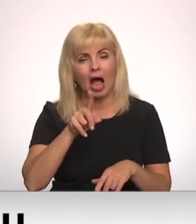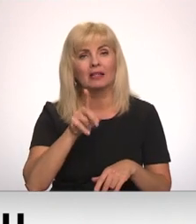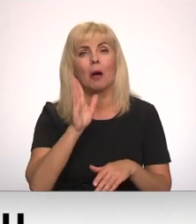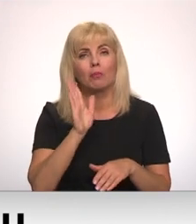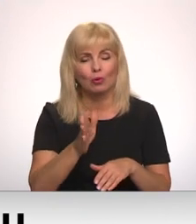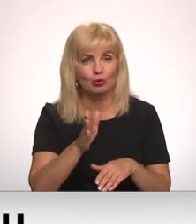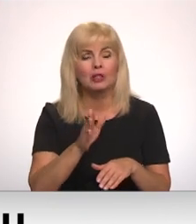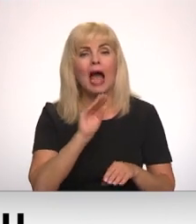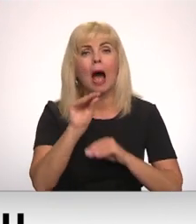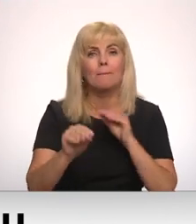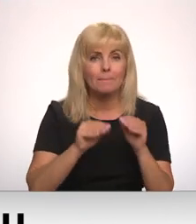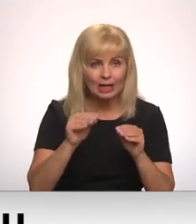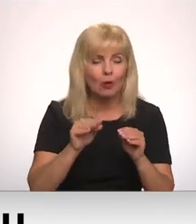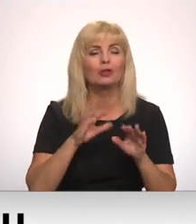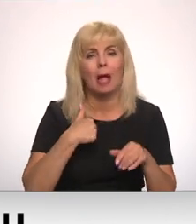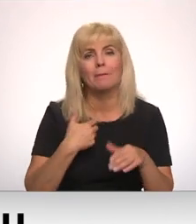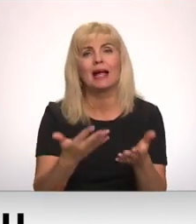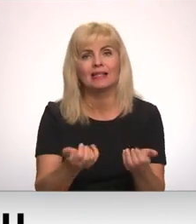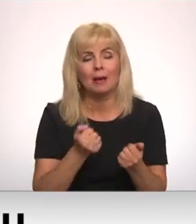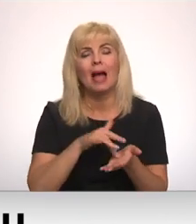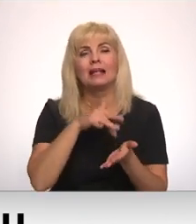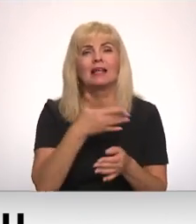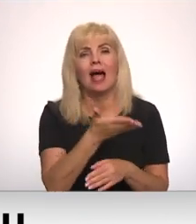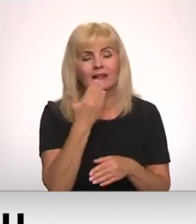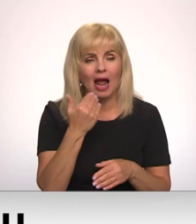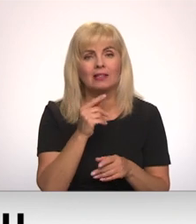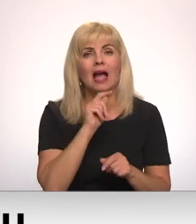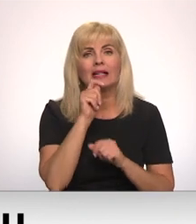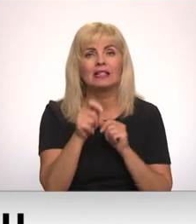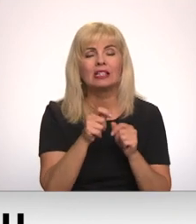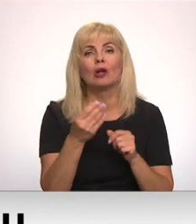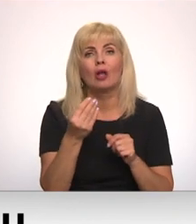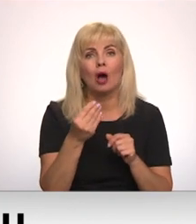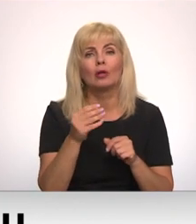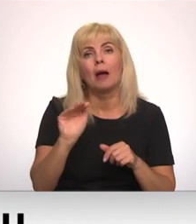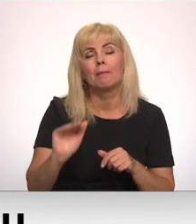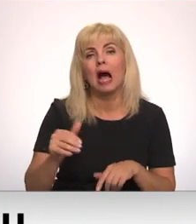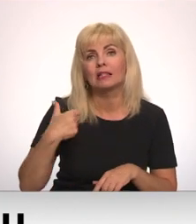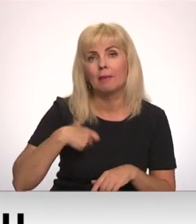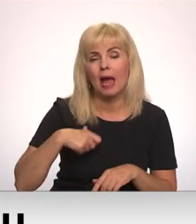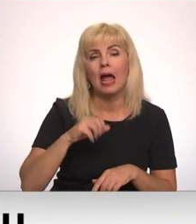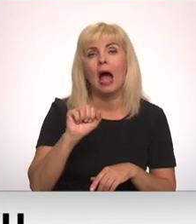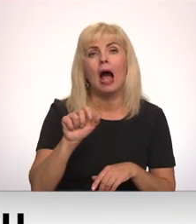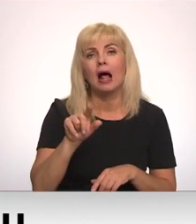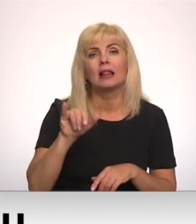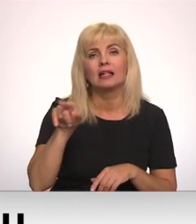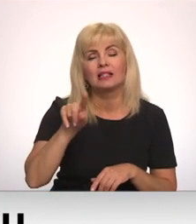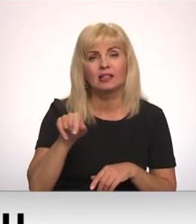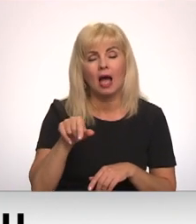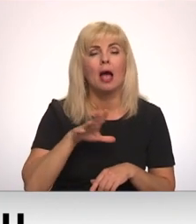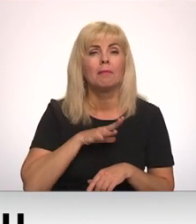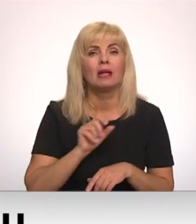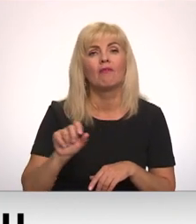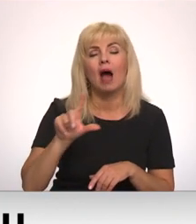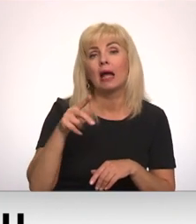mēs viņu saņemsim. Šoreiz centrs aicina arī ziedot naudu kādai mazai meitenei vārdā Alisa. Viņai bijušas vairāk